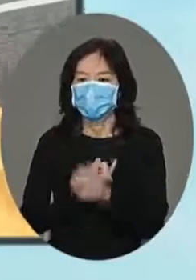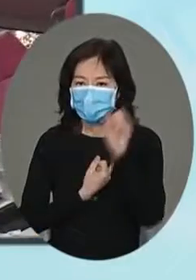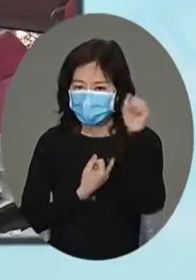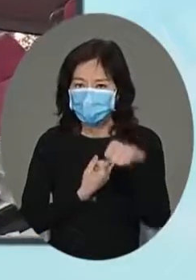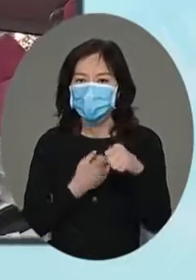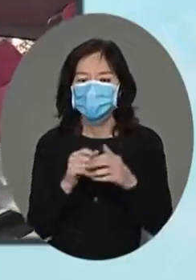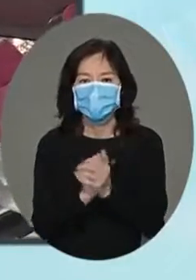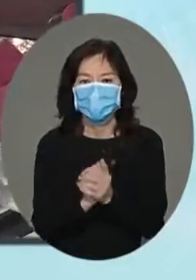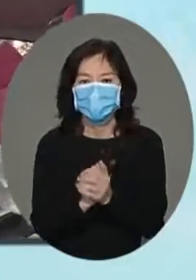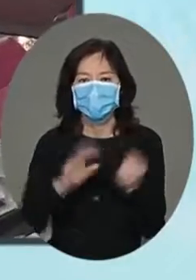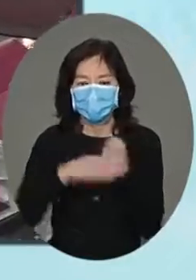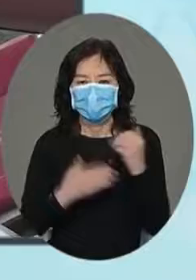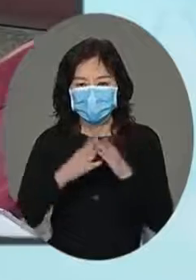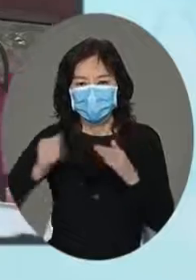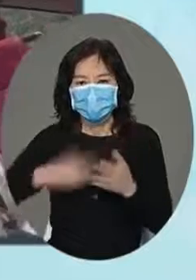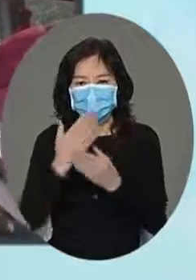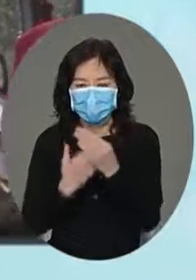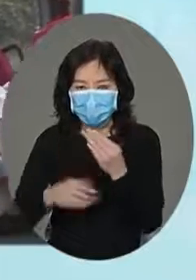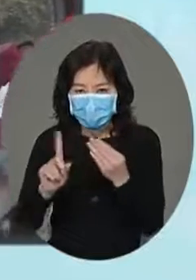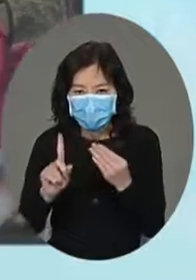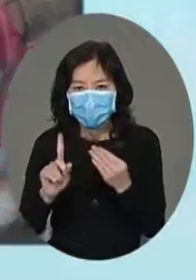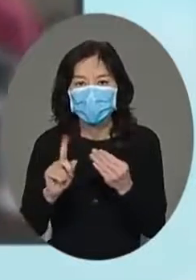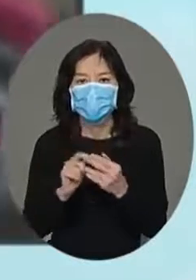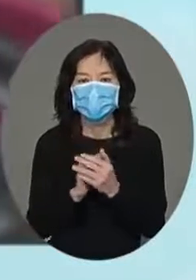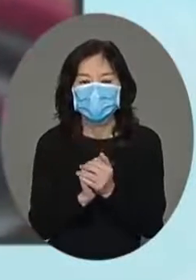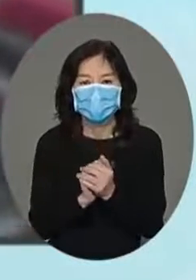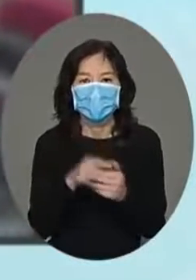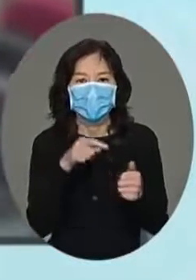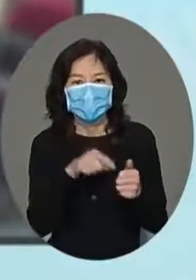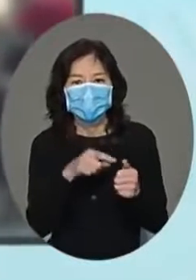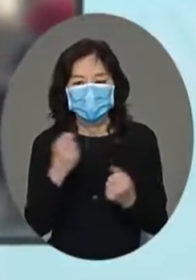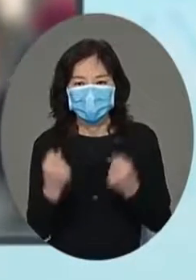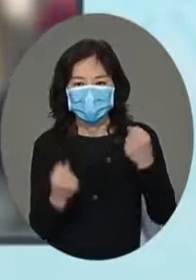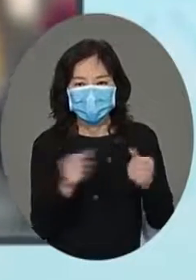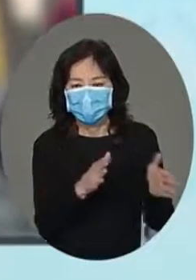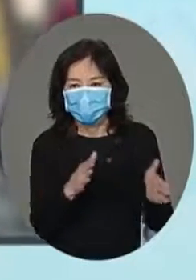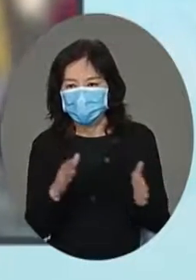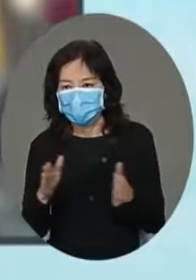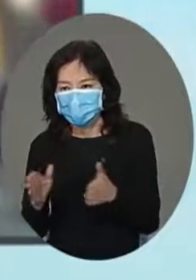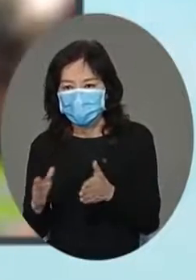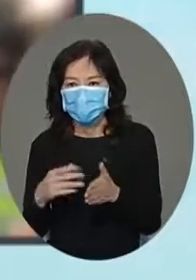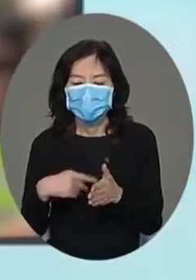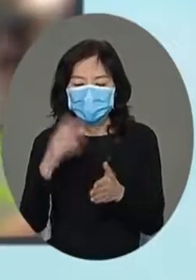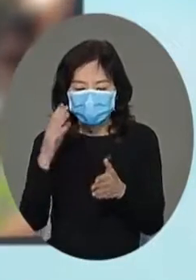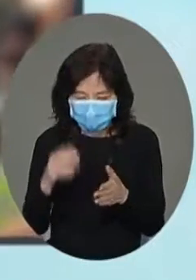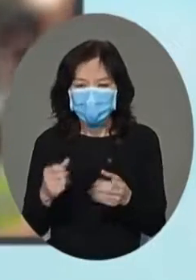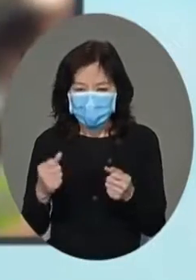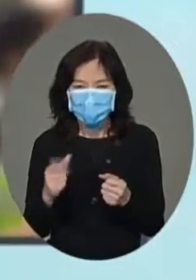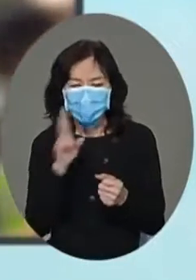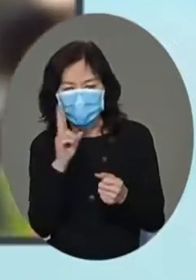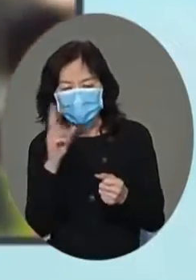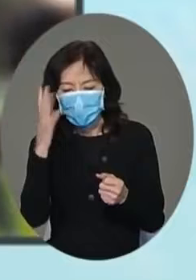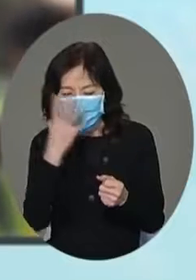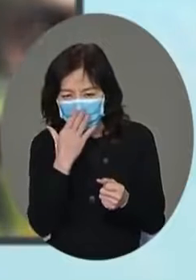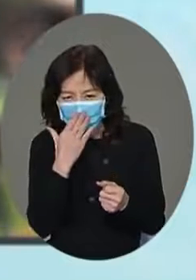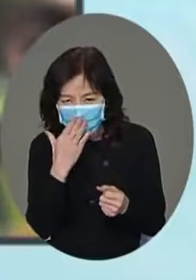罪。区域法院法官谭思乐判刑的时候说，被告在行驶期间曾经多次微微点头，疑似